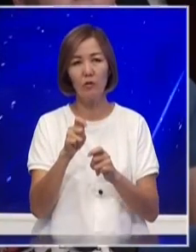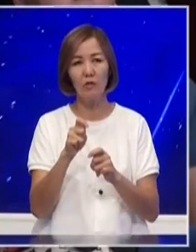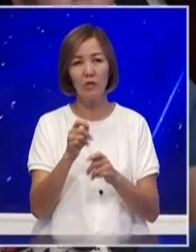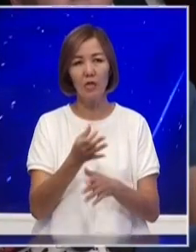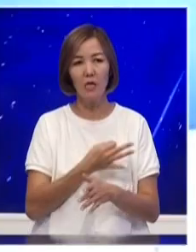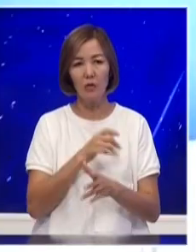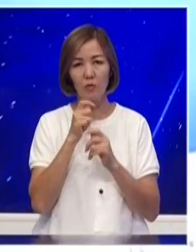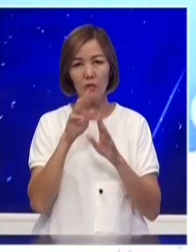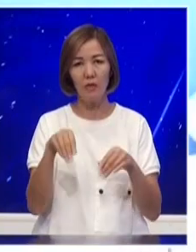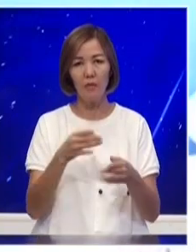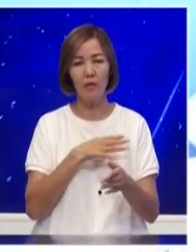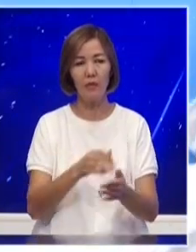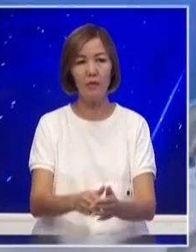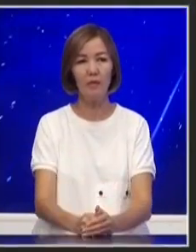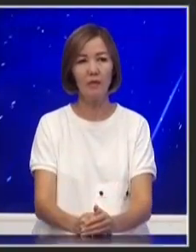нагрудный знак.